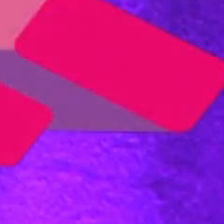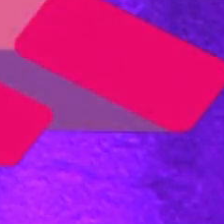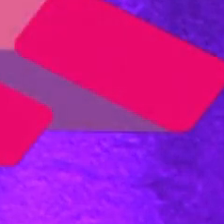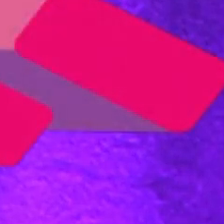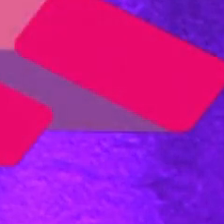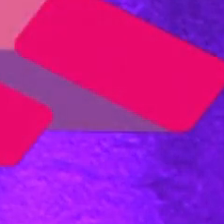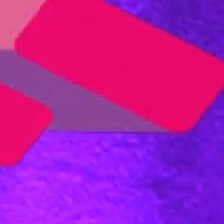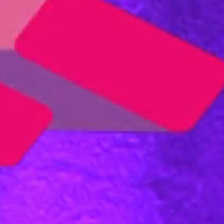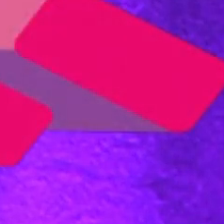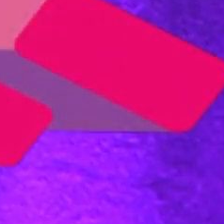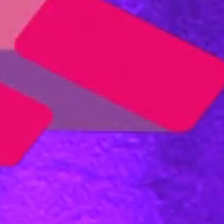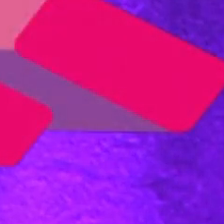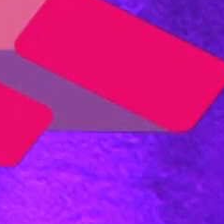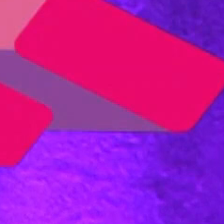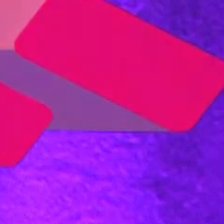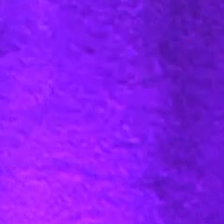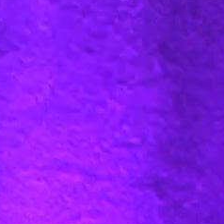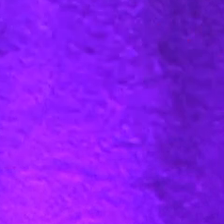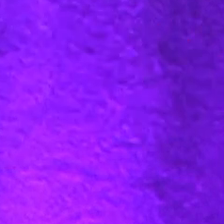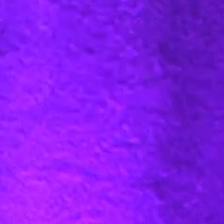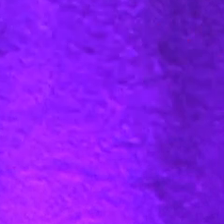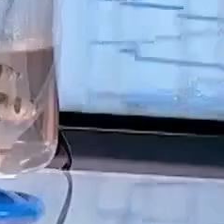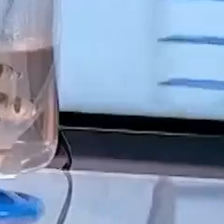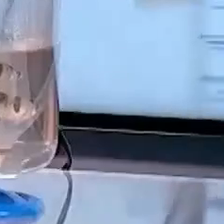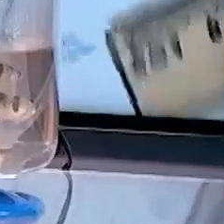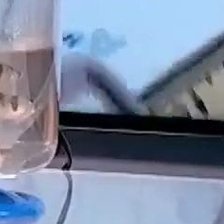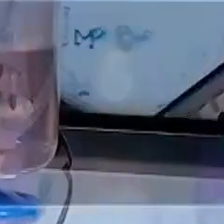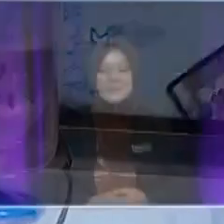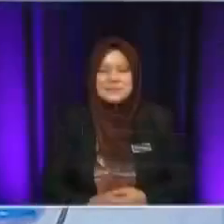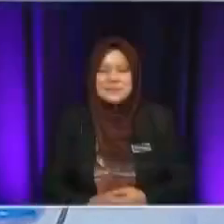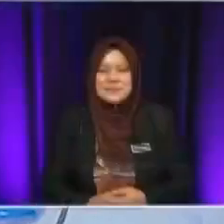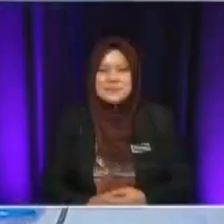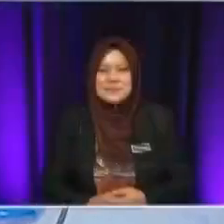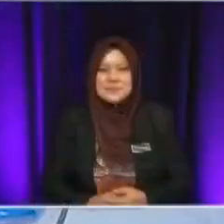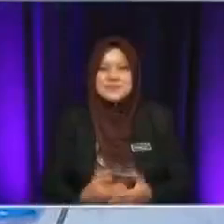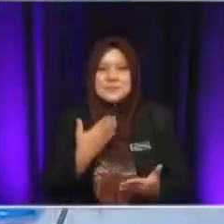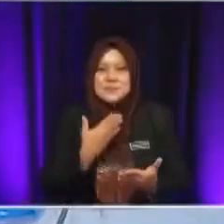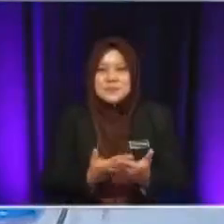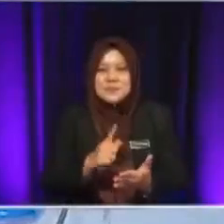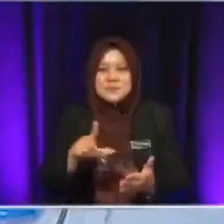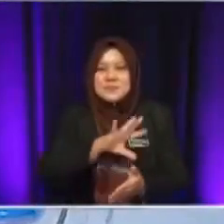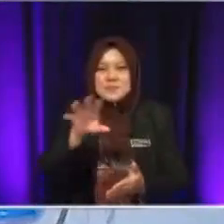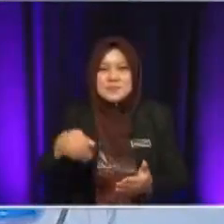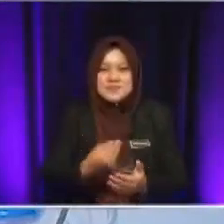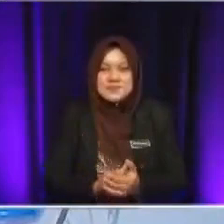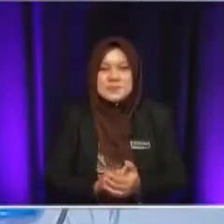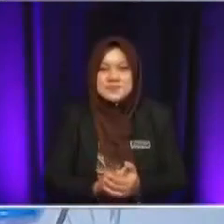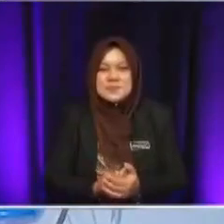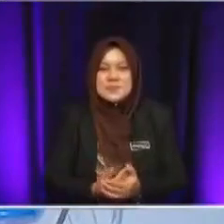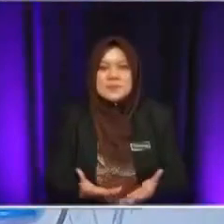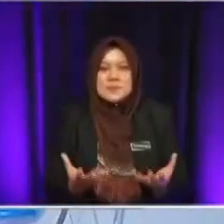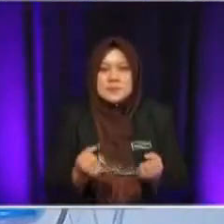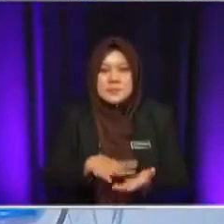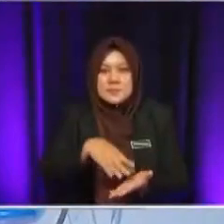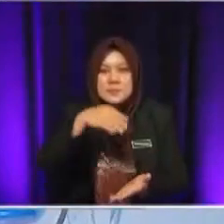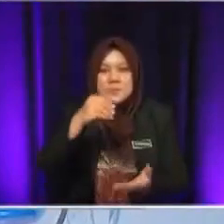Apa khabar Cikgu Ziana? Terima kasih kerana bersama dengan kami untuk hari ini. Baiklah, anda semua dah bersedia nak belajar